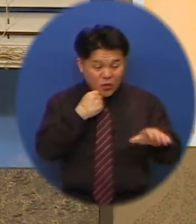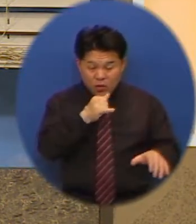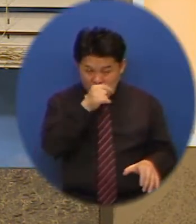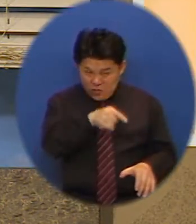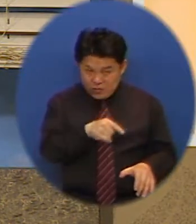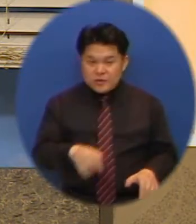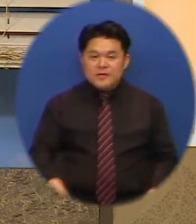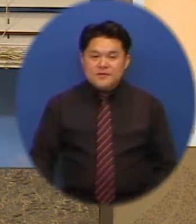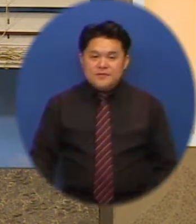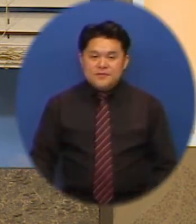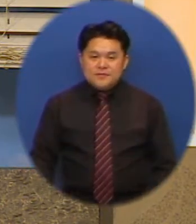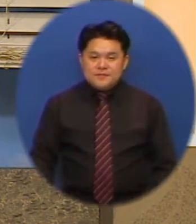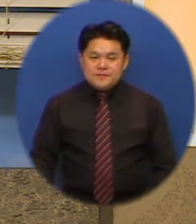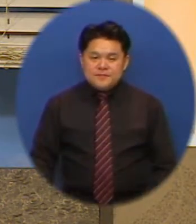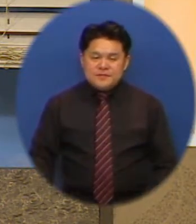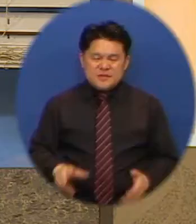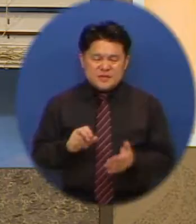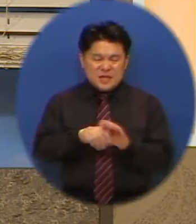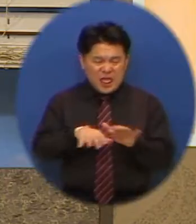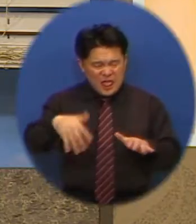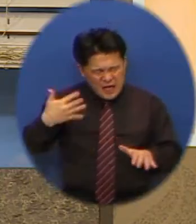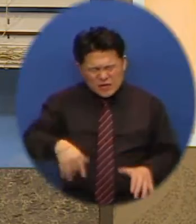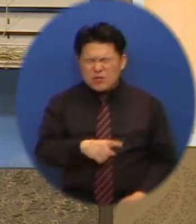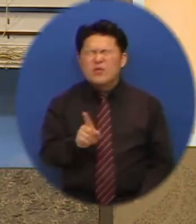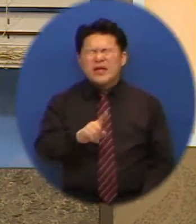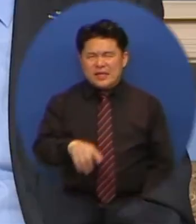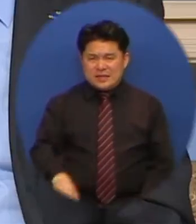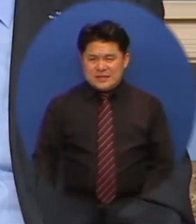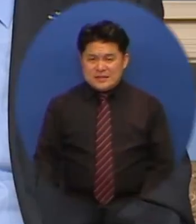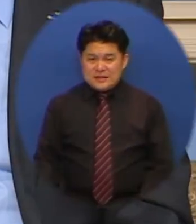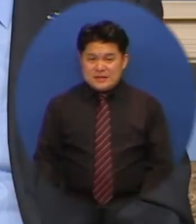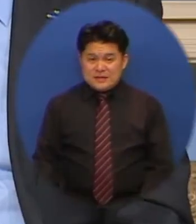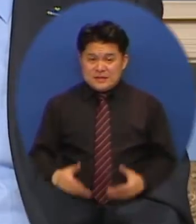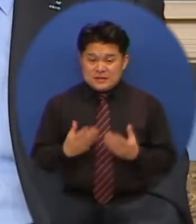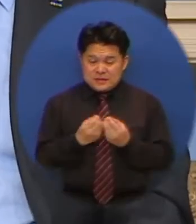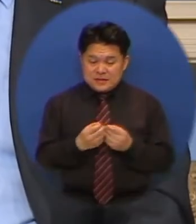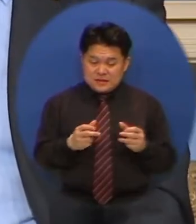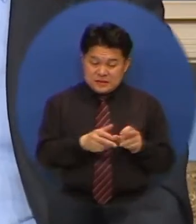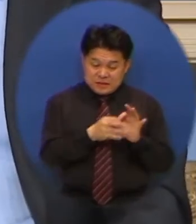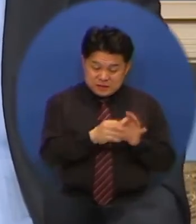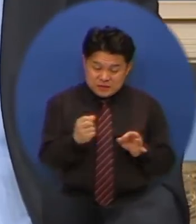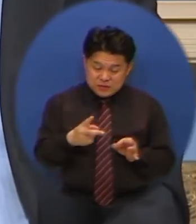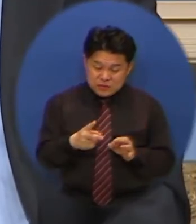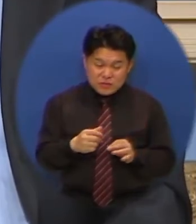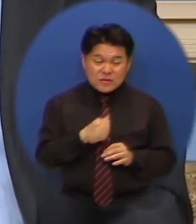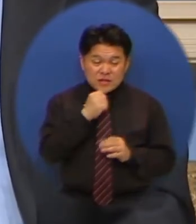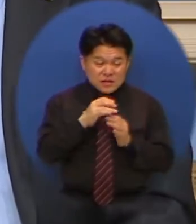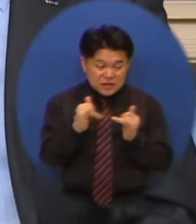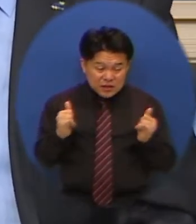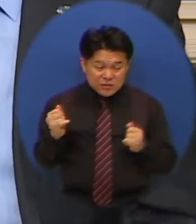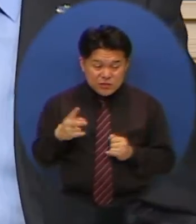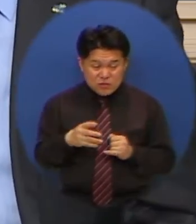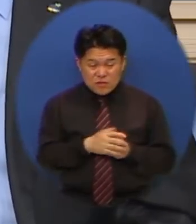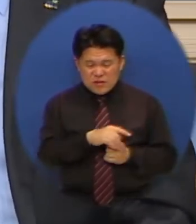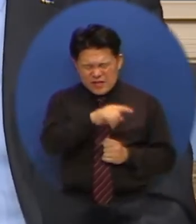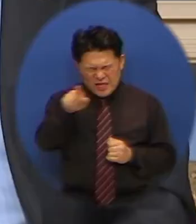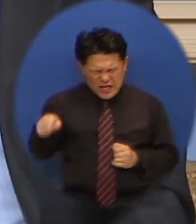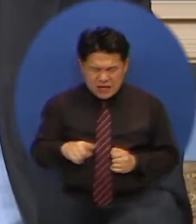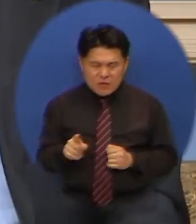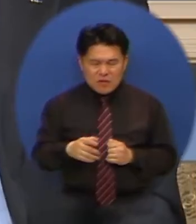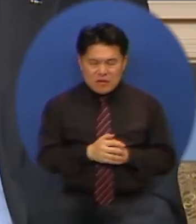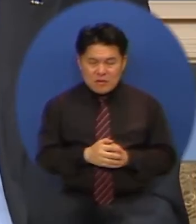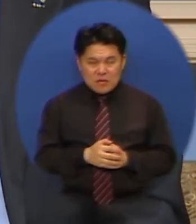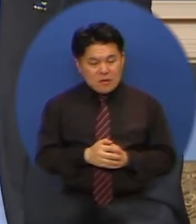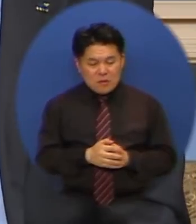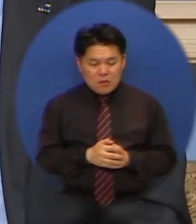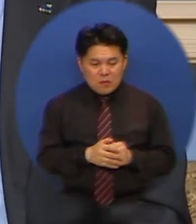복지 사각지대 문제가 여전히 아직도 해소가 되지 않고 있습니다. 뭐 장애계 쪽이나 뭐 영세민 쪽이나 여러 가지